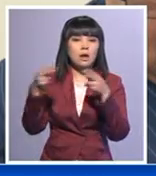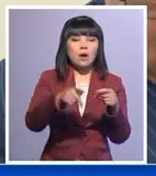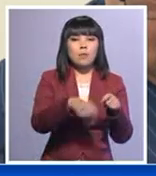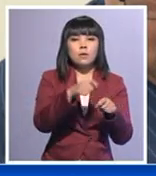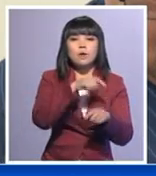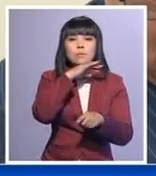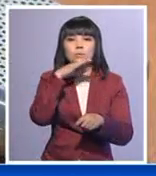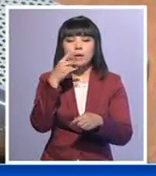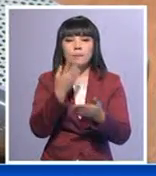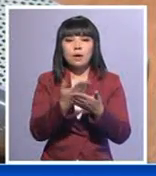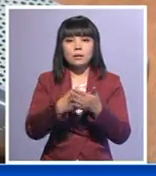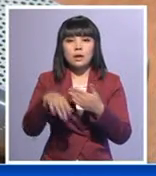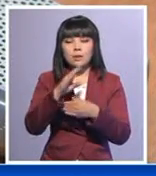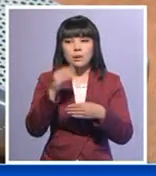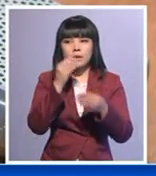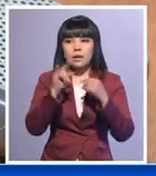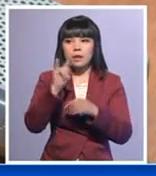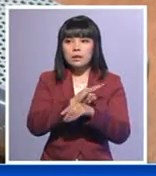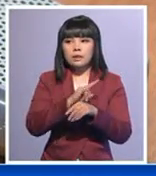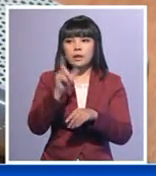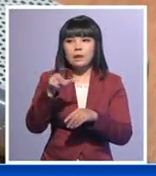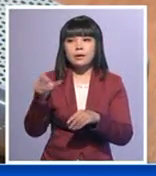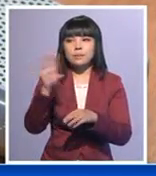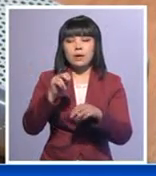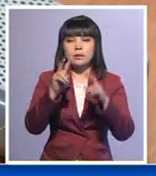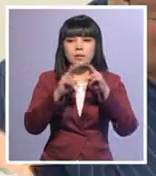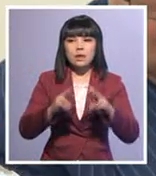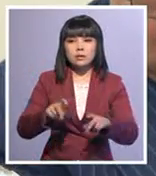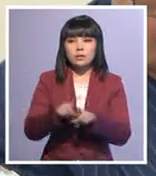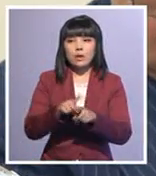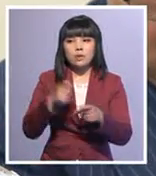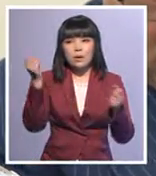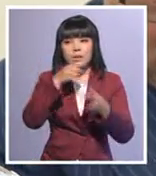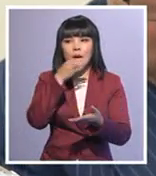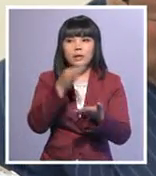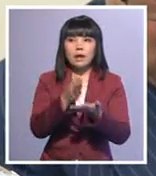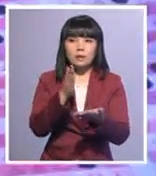бұзушылықтардың өзі алаяқтарға тексеруші мәртебесін иеленуге оңай жол ашатынын аңғаруға болады.